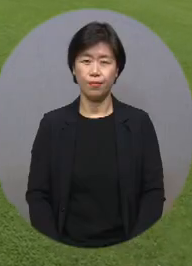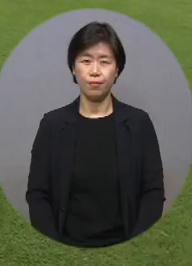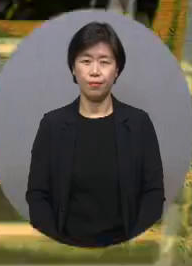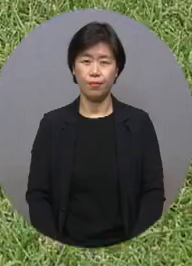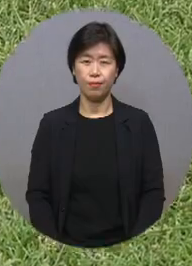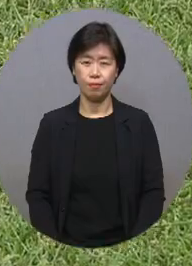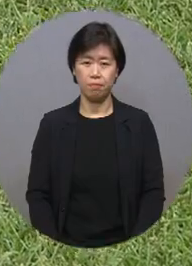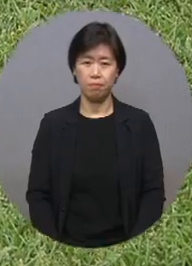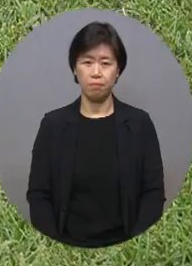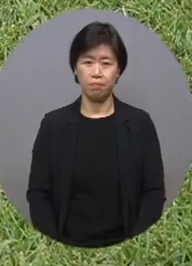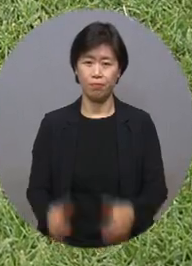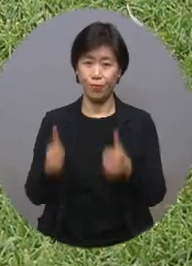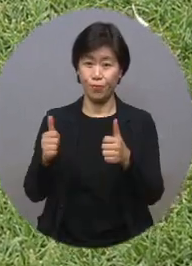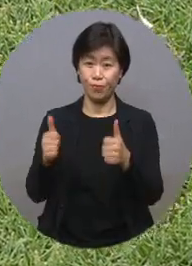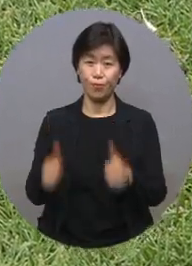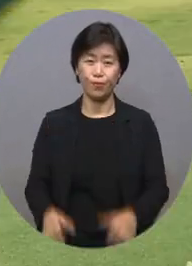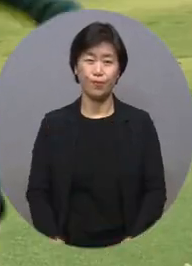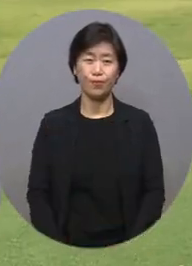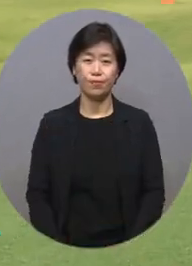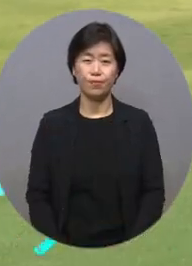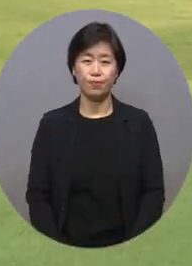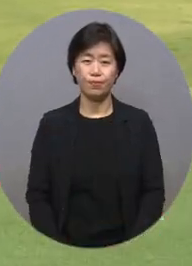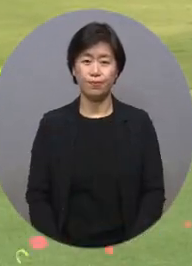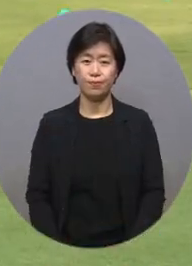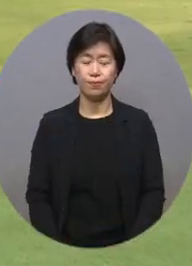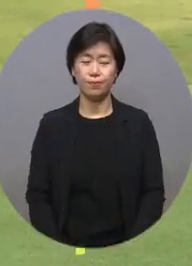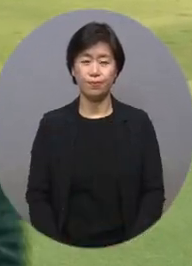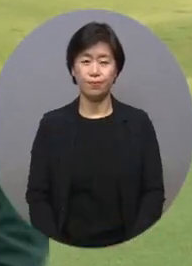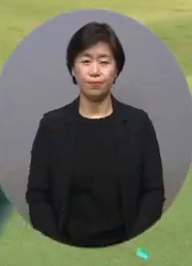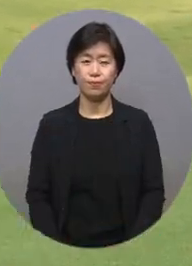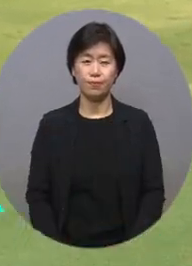나이스 깜부. 우와!